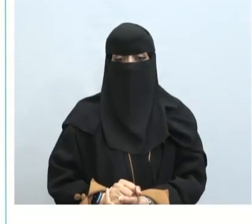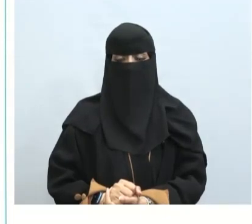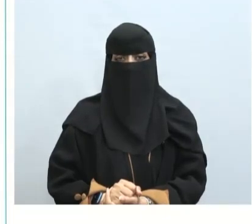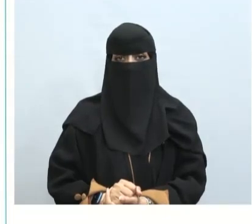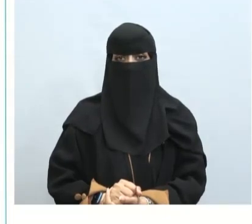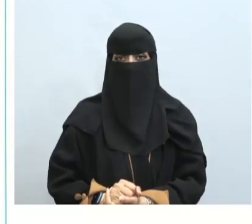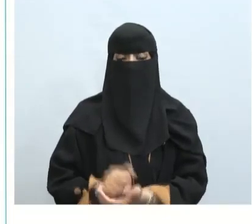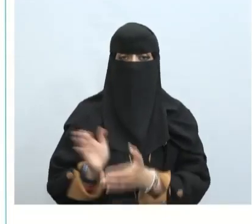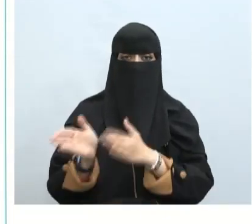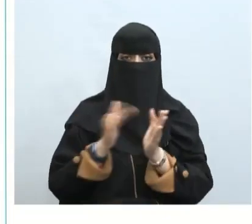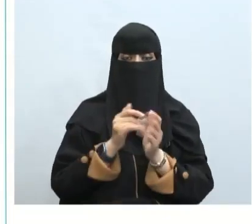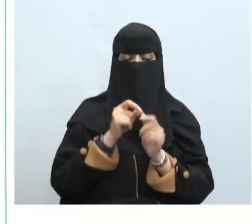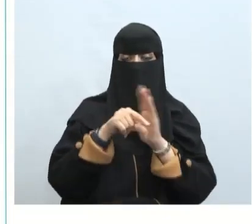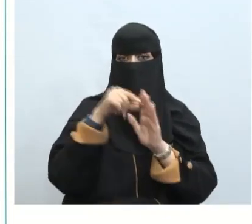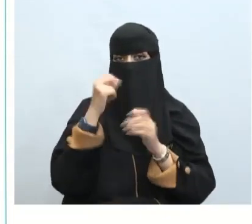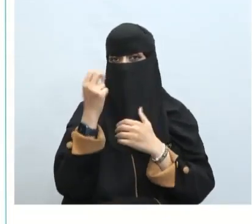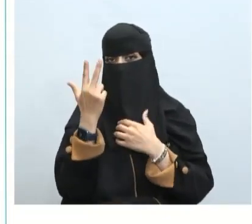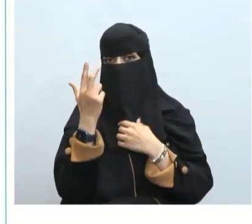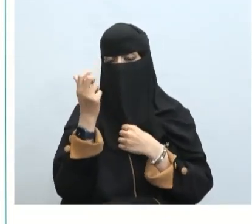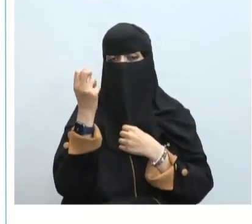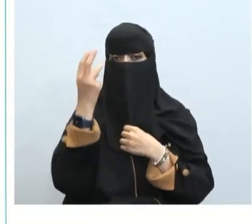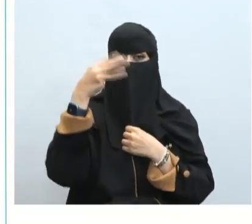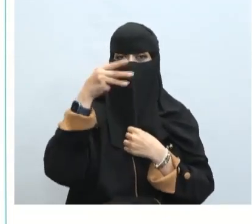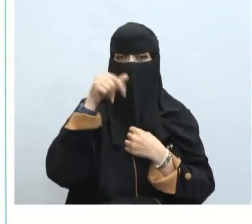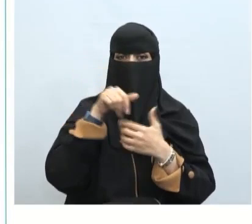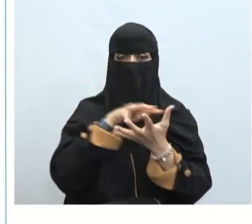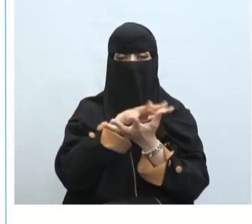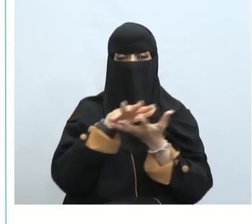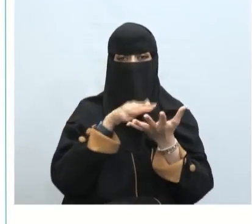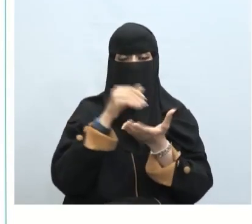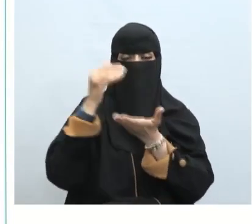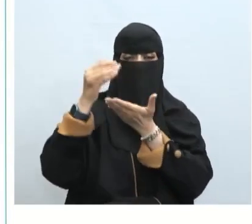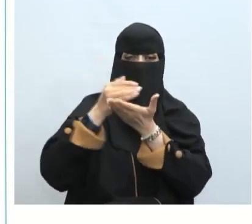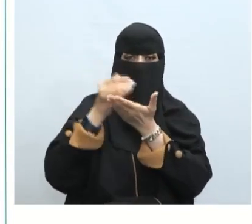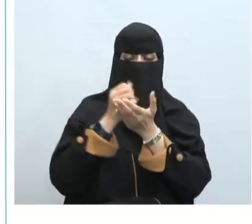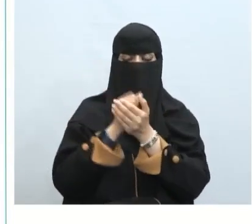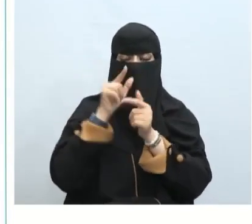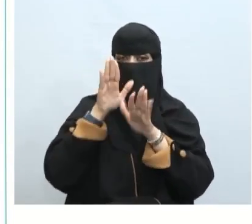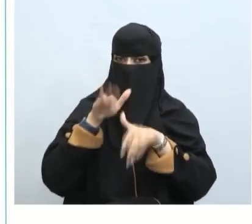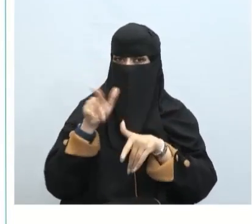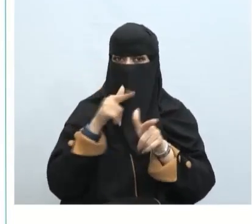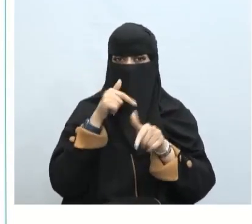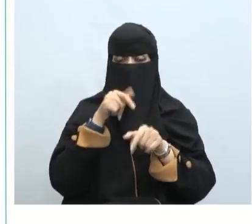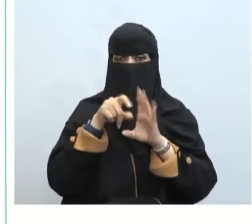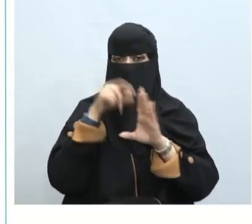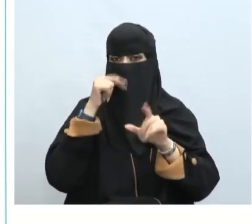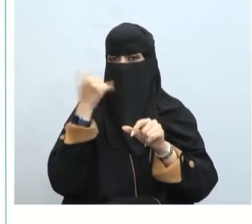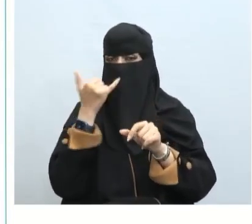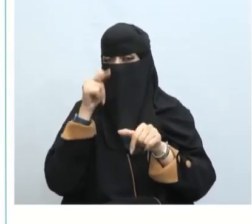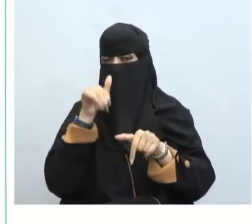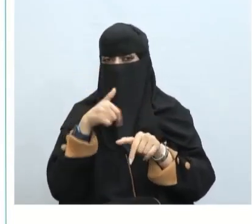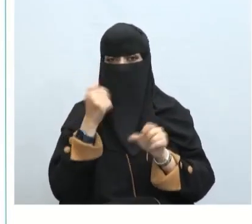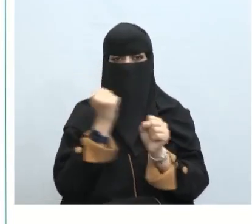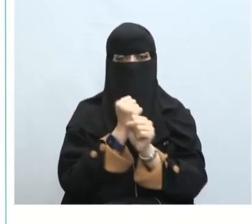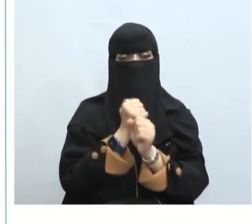نروح الدرس الثامن والثلاثون المشكلات الاقتصاديه لدينا من اهم مشكلات